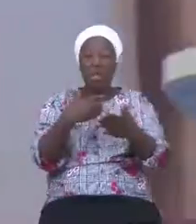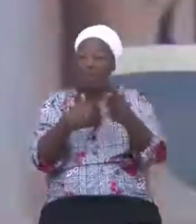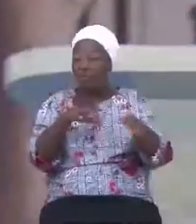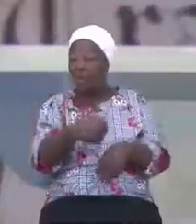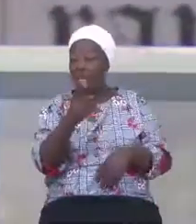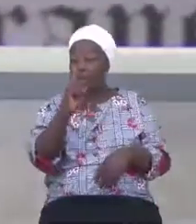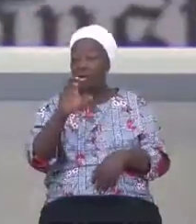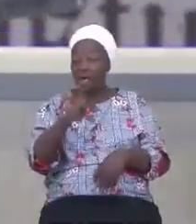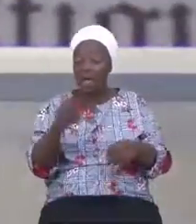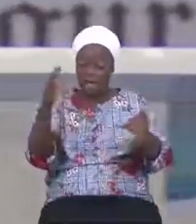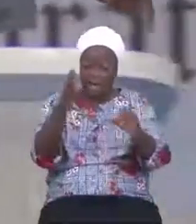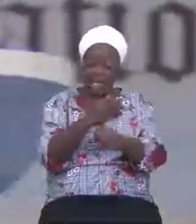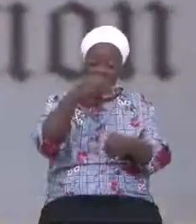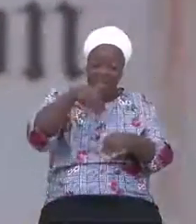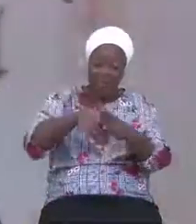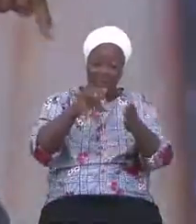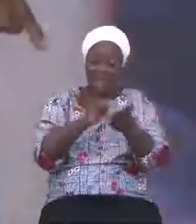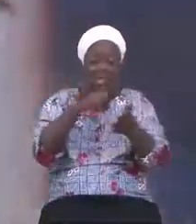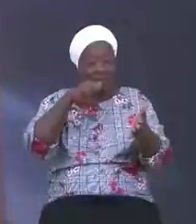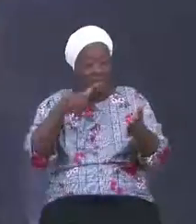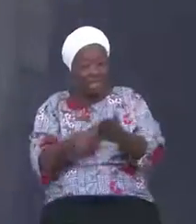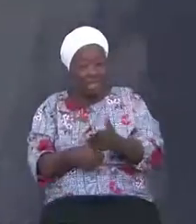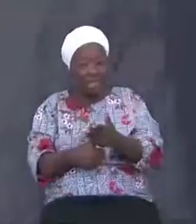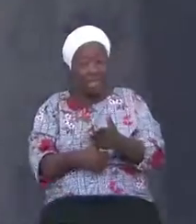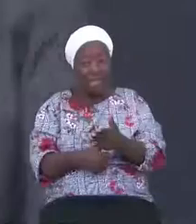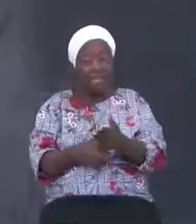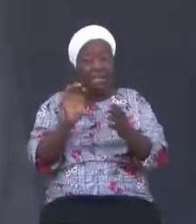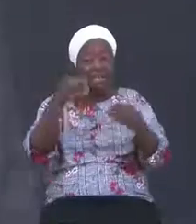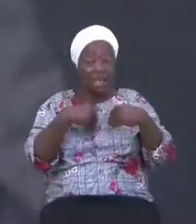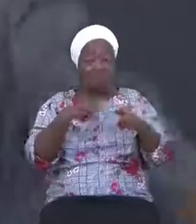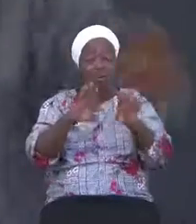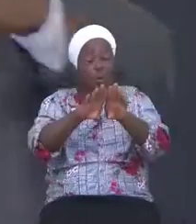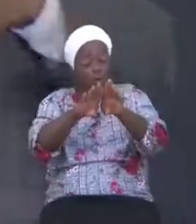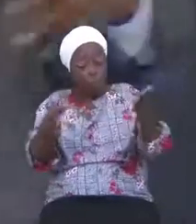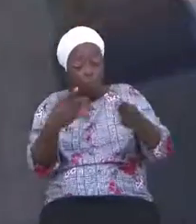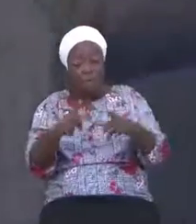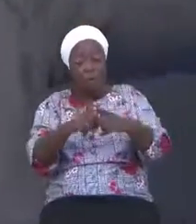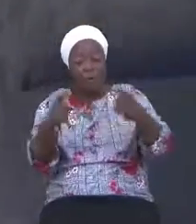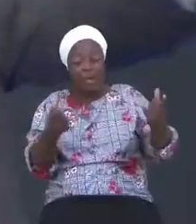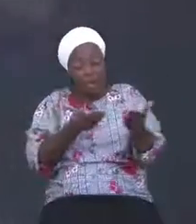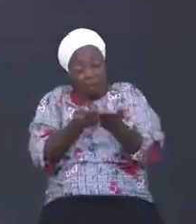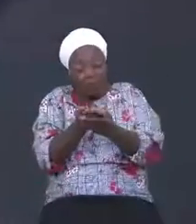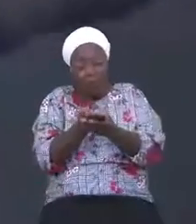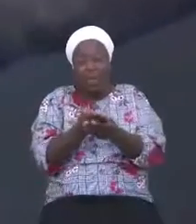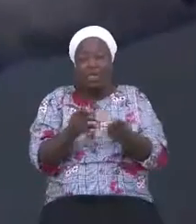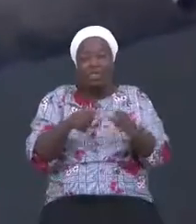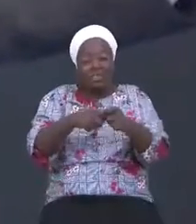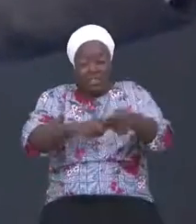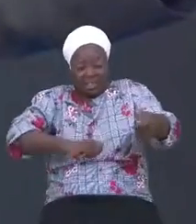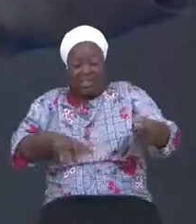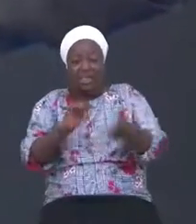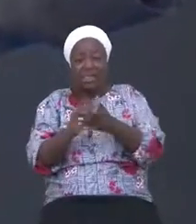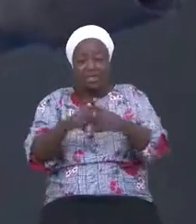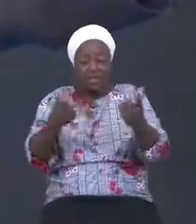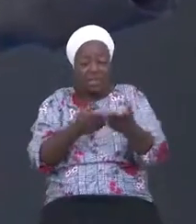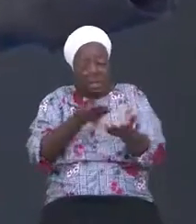quelqu'un ne puisse atteindre la lettre, il doit d'abord ouvrir la grande enveloppe, déchirer la grande